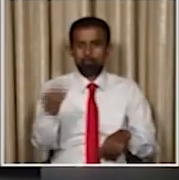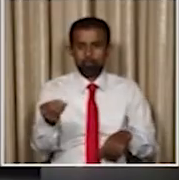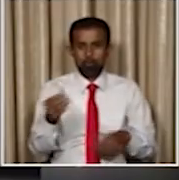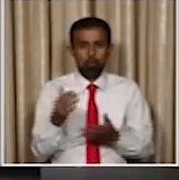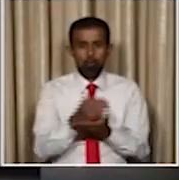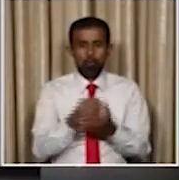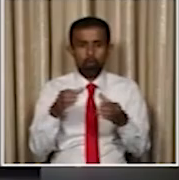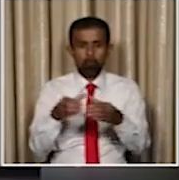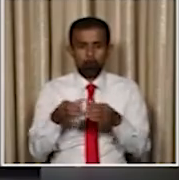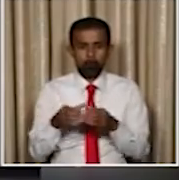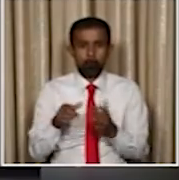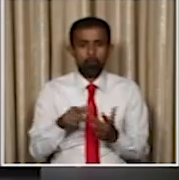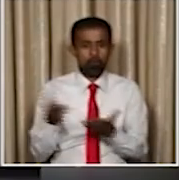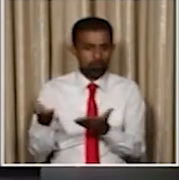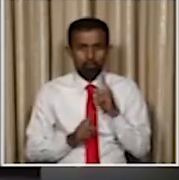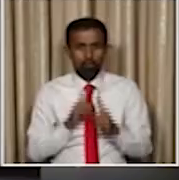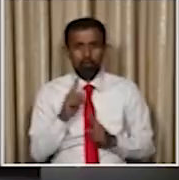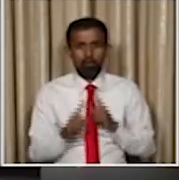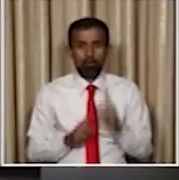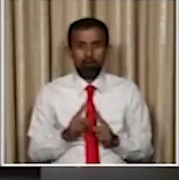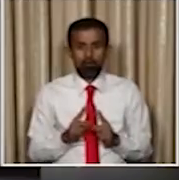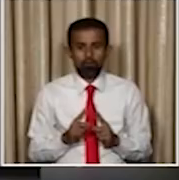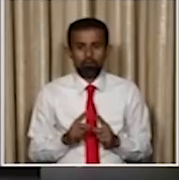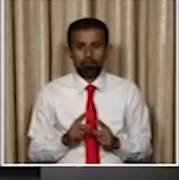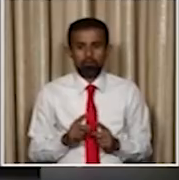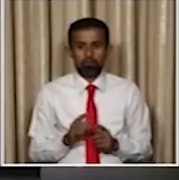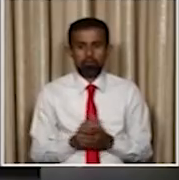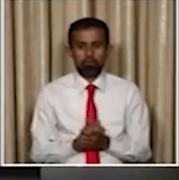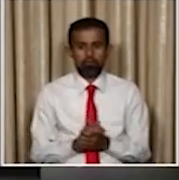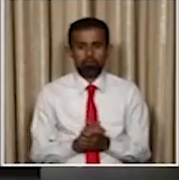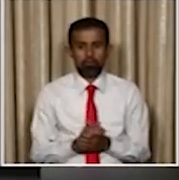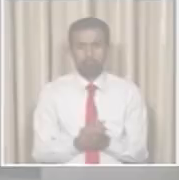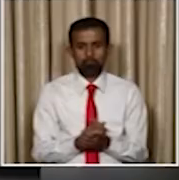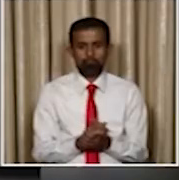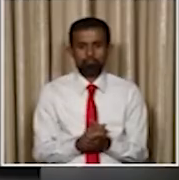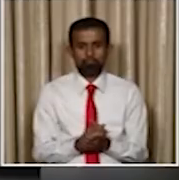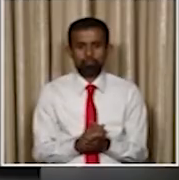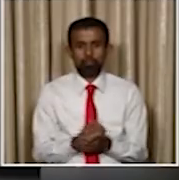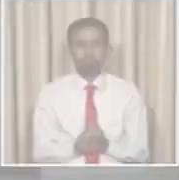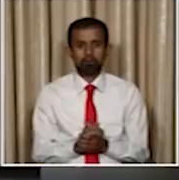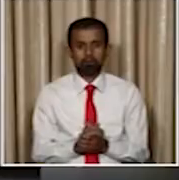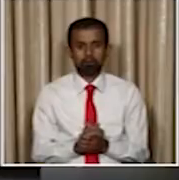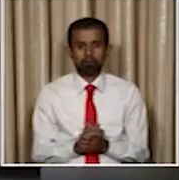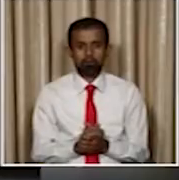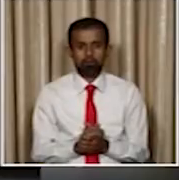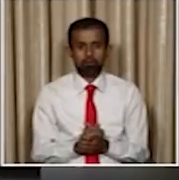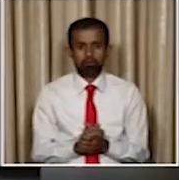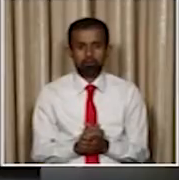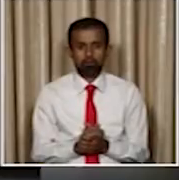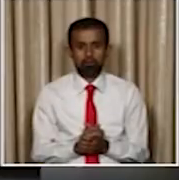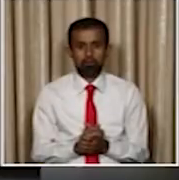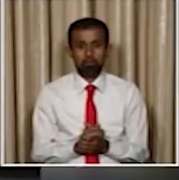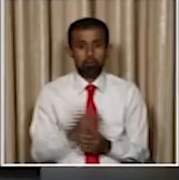සියලු පක්ෂවලට ආරාධනා කරා මේ පිළිබඳ සාකච්ඡා කරන්න. අපට ඉඳගන්නකෝ. මොලේ තලා ගන්නතු ඉඳගන්නකෝ පොඩ්ඩක්. මමනේ කතා කරන්නේ.